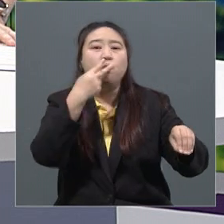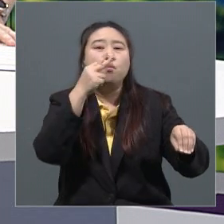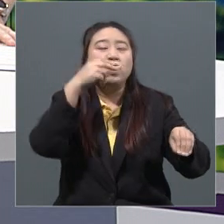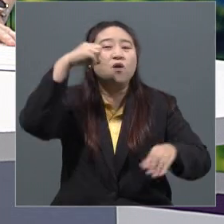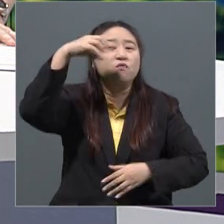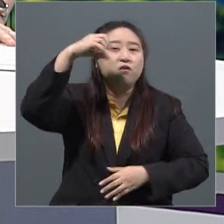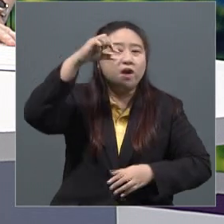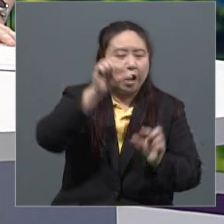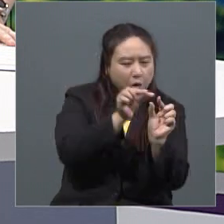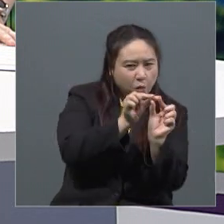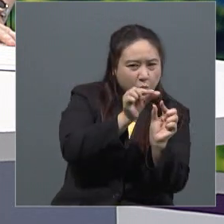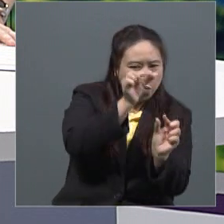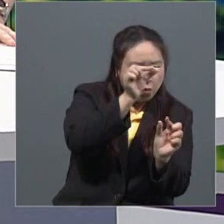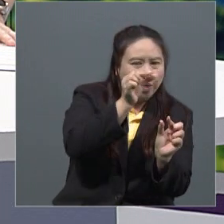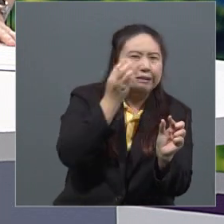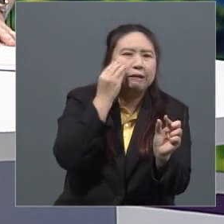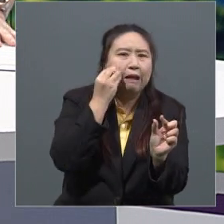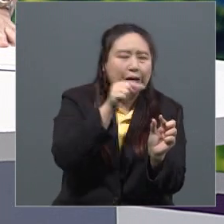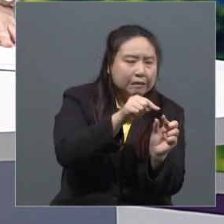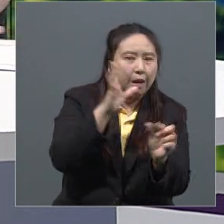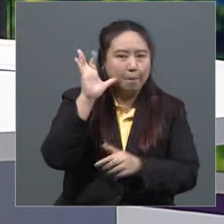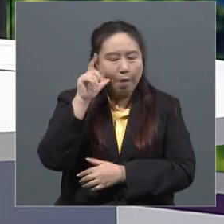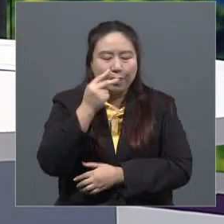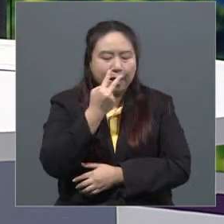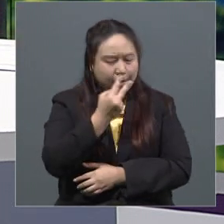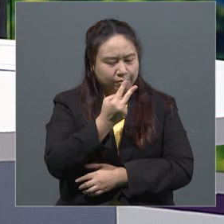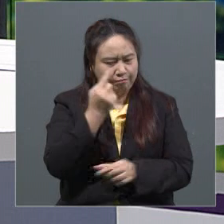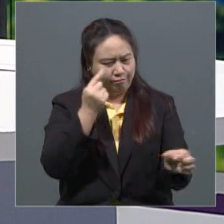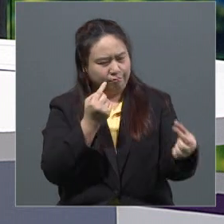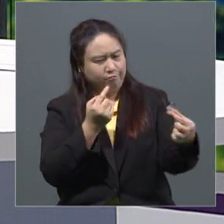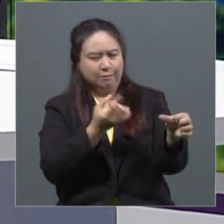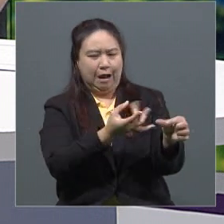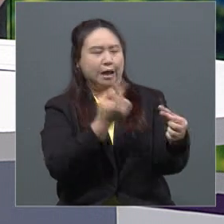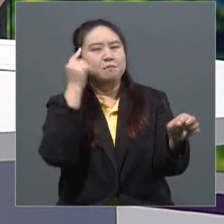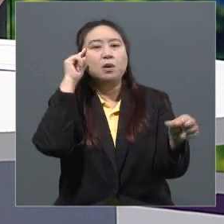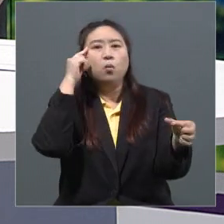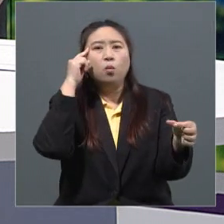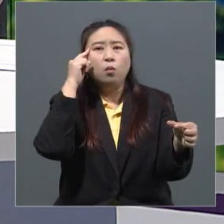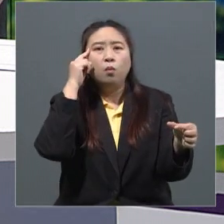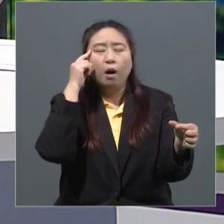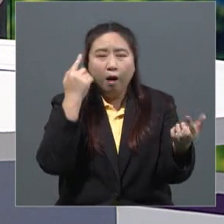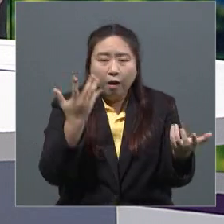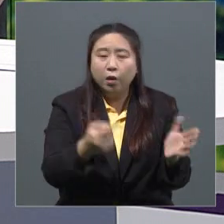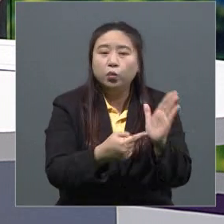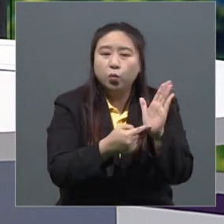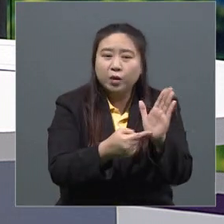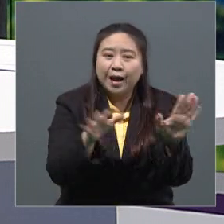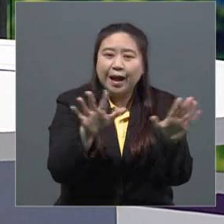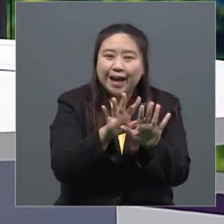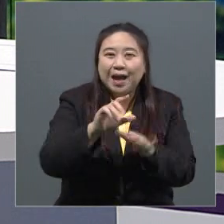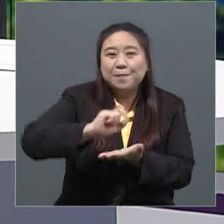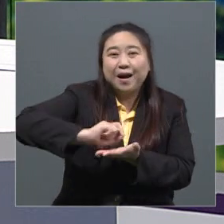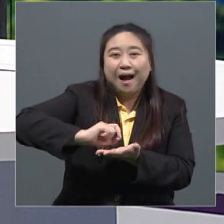เดี๋ยวนี้นะมันก็จะมีหลากหลายบางทีพ่อแม่ผู้ปกครองเนี่ยอาจจะไม่รู้เท่าทันนะอย่างเช่นในกรณีที่เป็นลักษณะคล้ายๆปากก